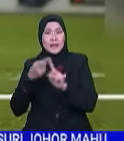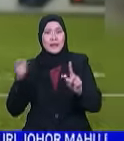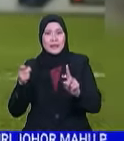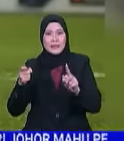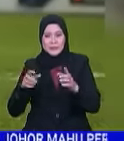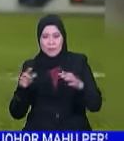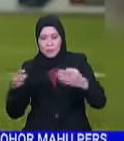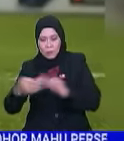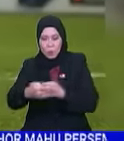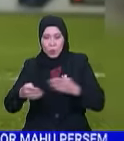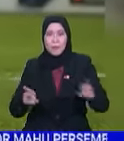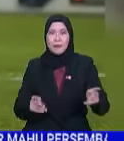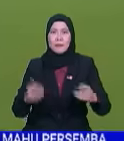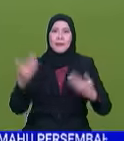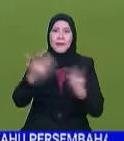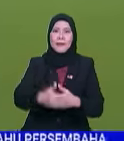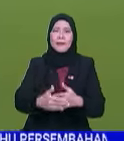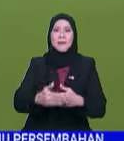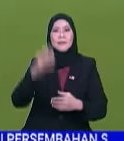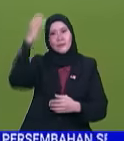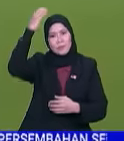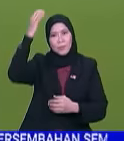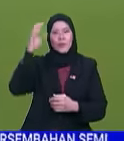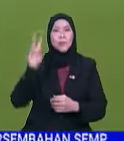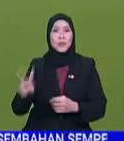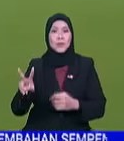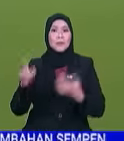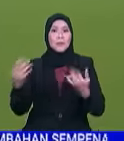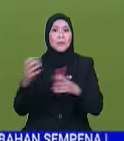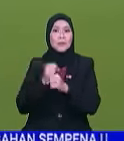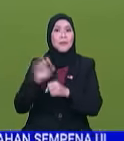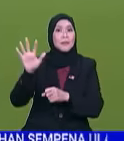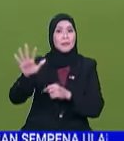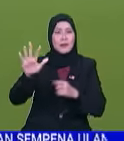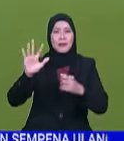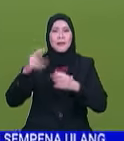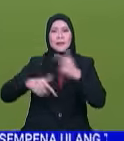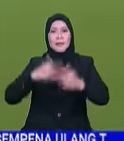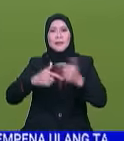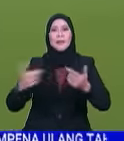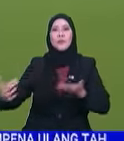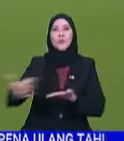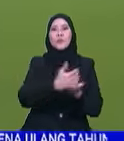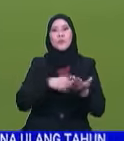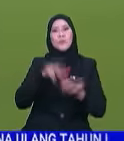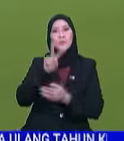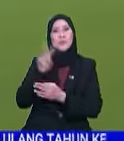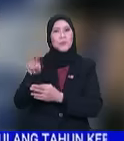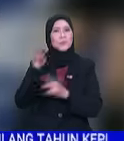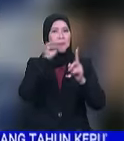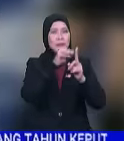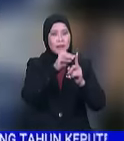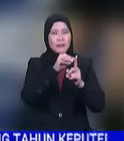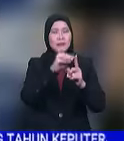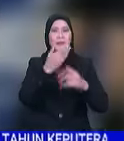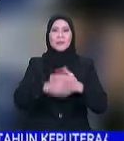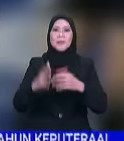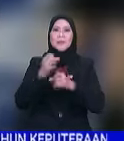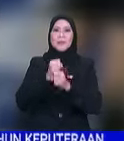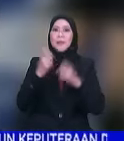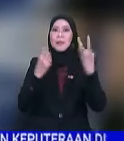kotak penalti. Tamat aksi, Selangor FC 2 kini menduduki tangga kelima Liga dengan mengumpul 22 mata selepas